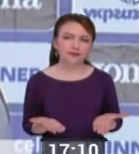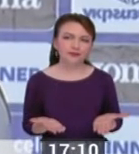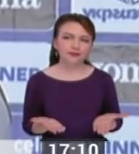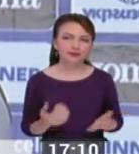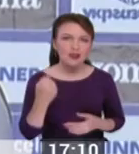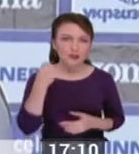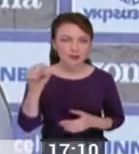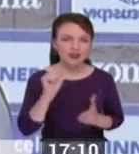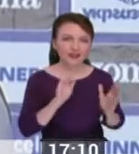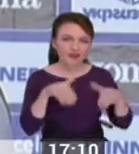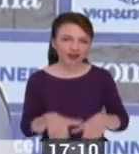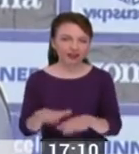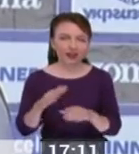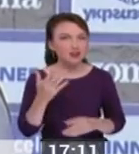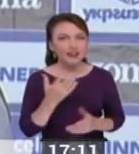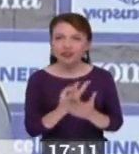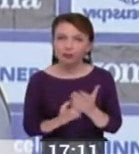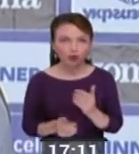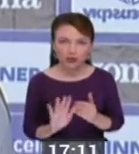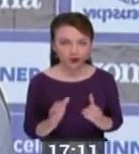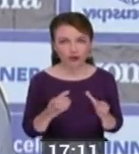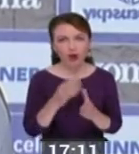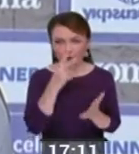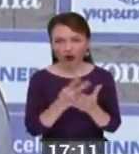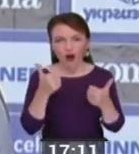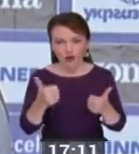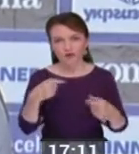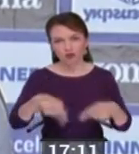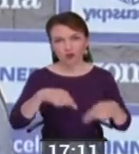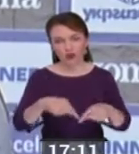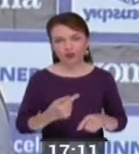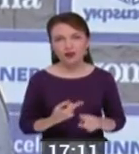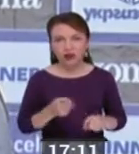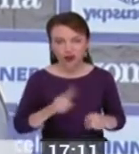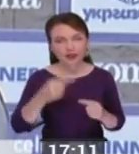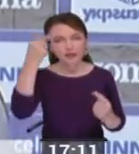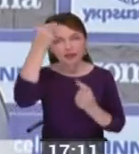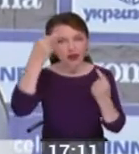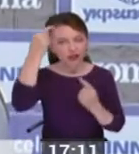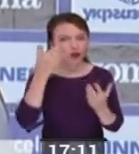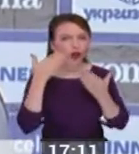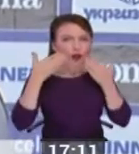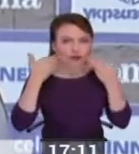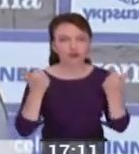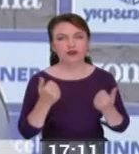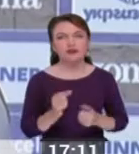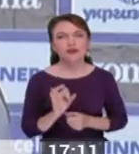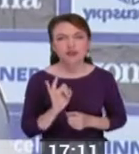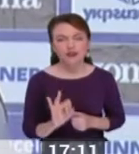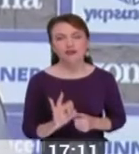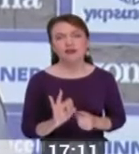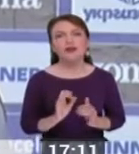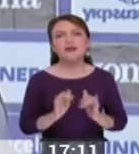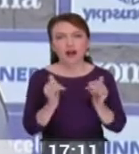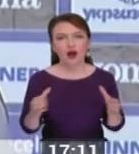сказать, на победной волне, когда не проигрывает команда, когда показывает хороший футбол. Это в психологическом плане легче и